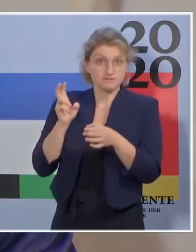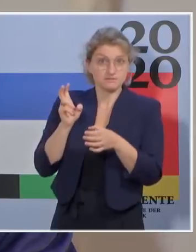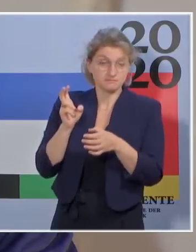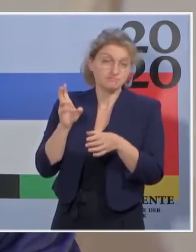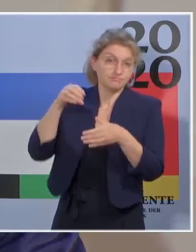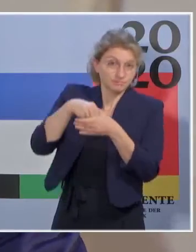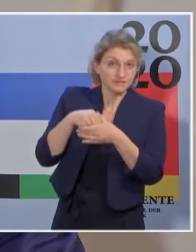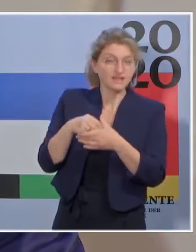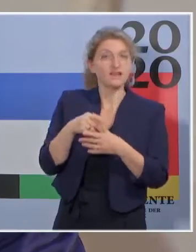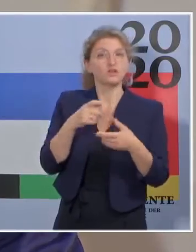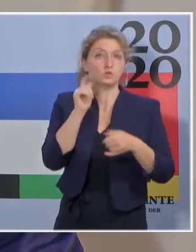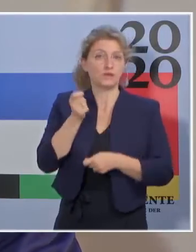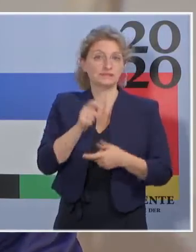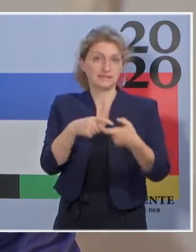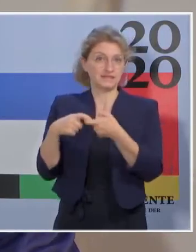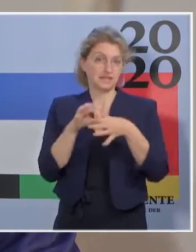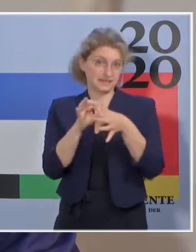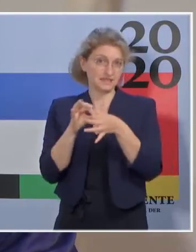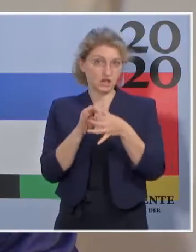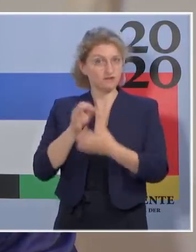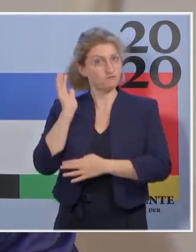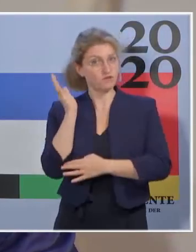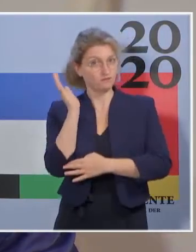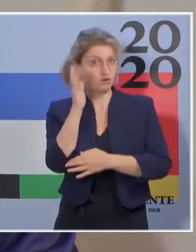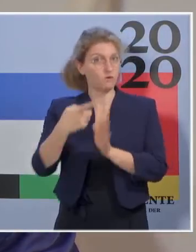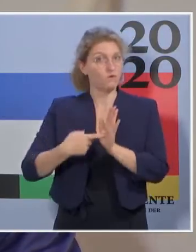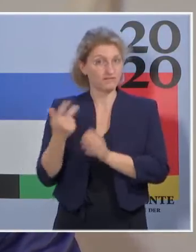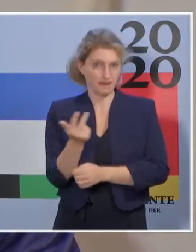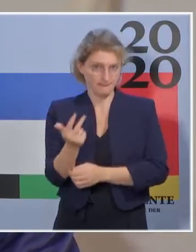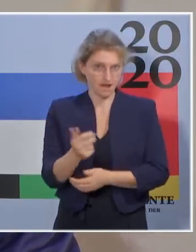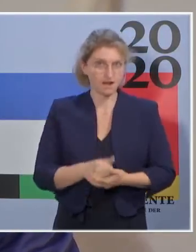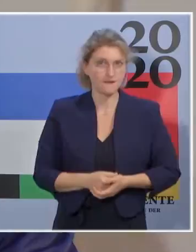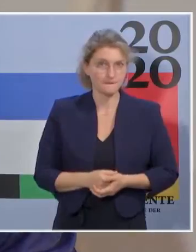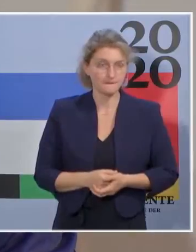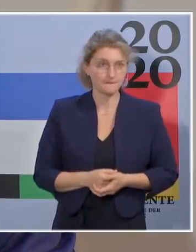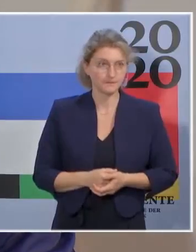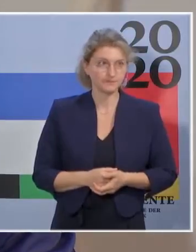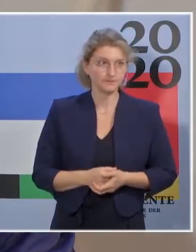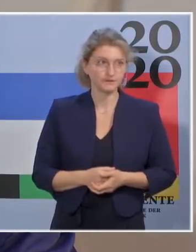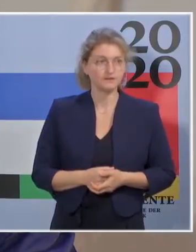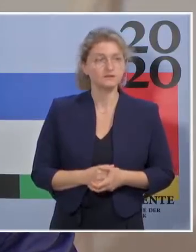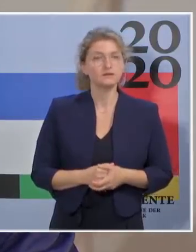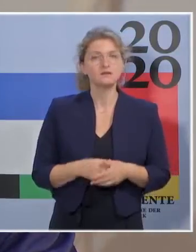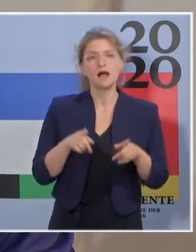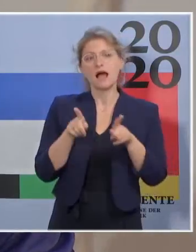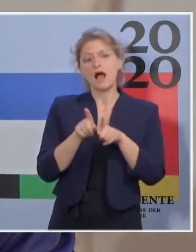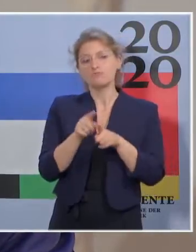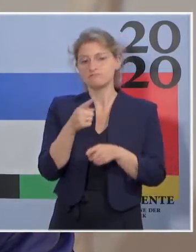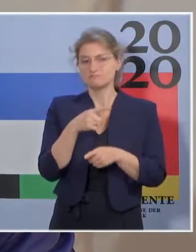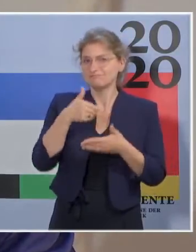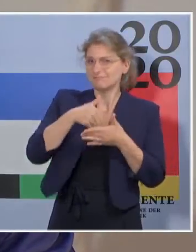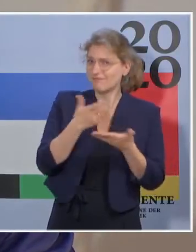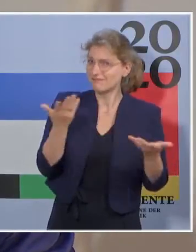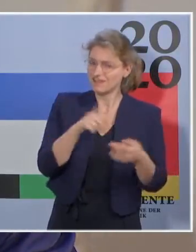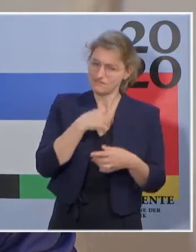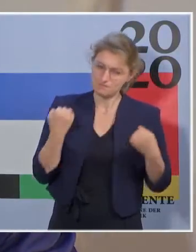hat. Parlament selbst, und dann bin ich schon am Ende, nur einige Stichwörter. Wir bemühen uns natürlich